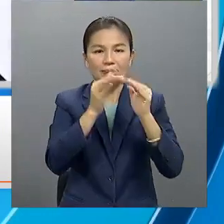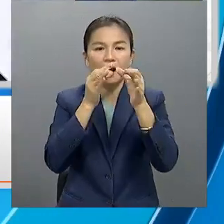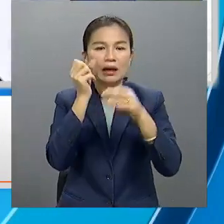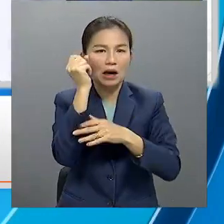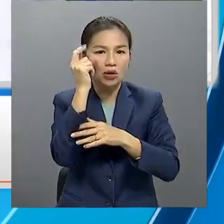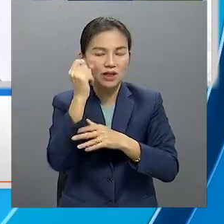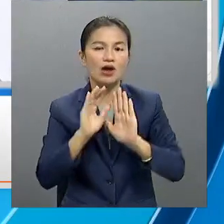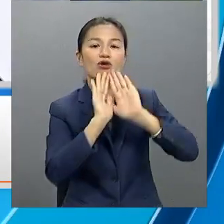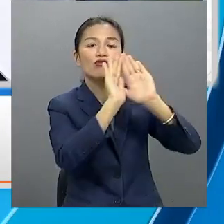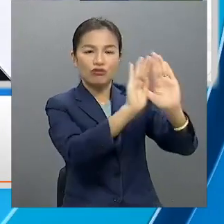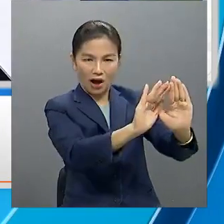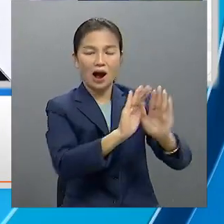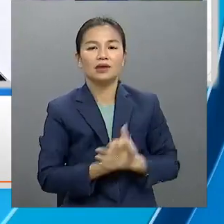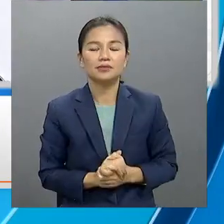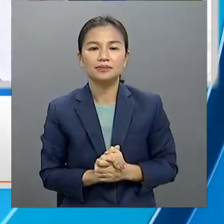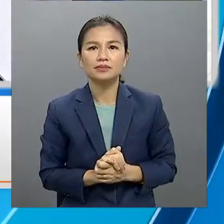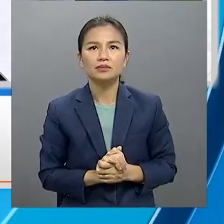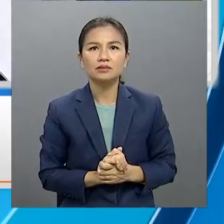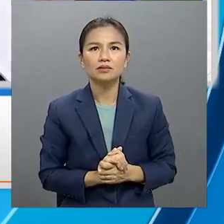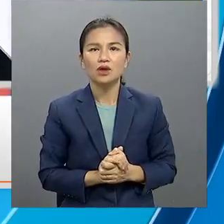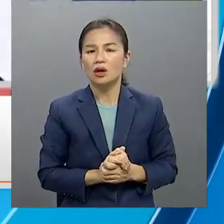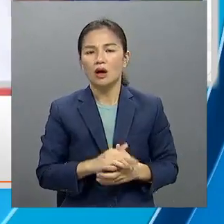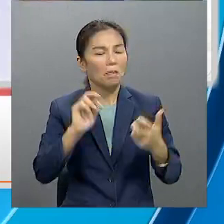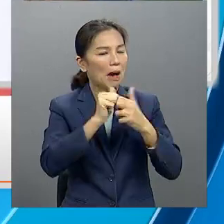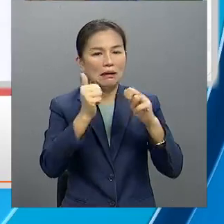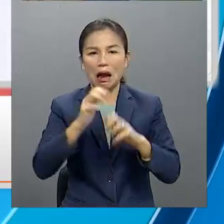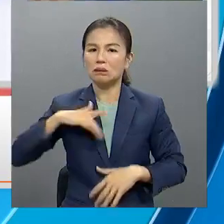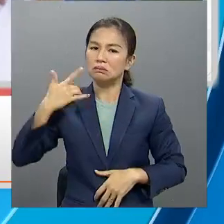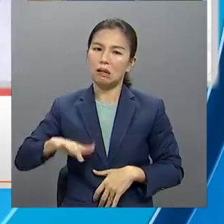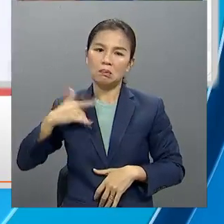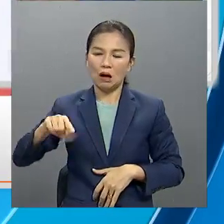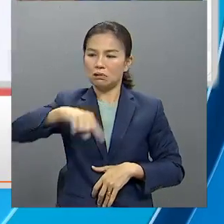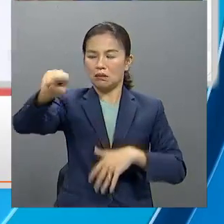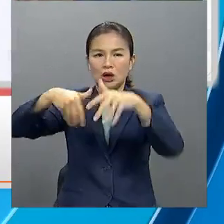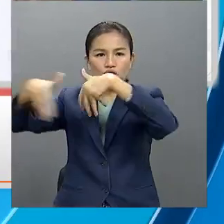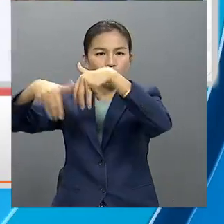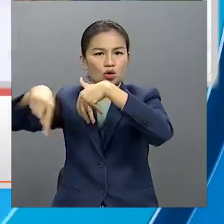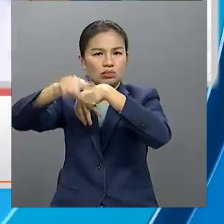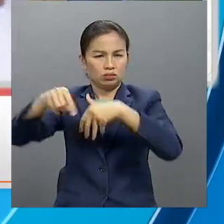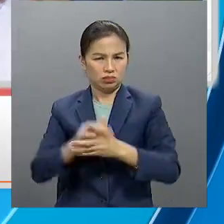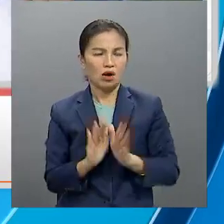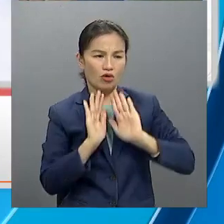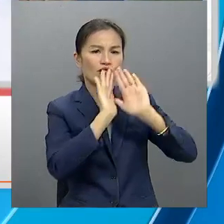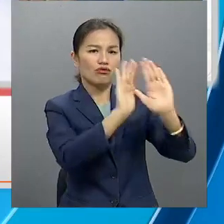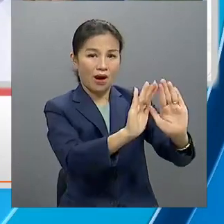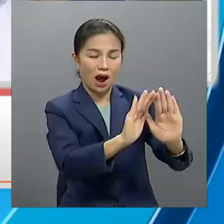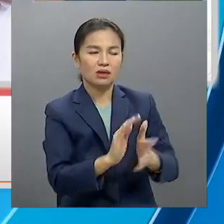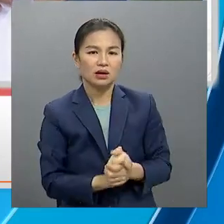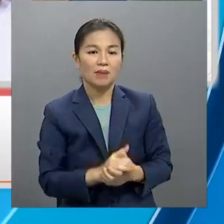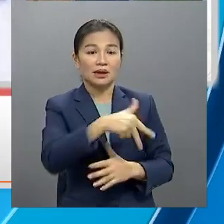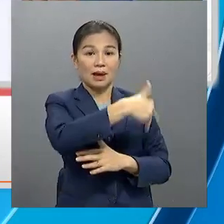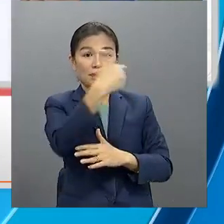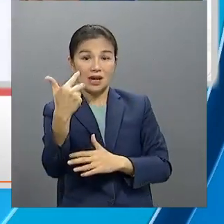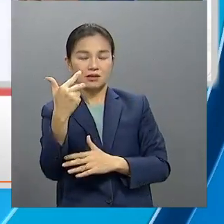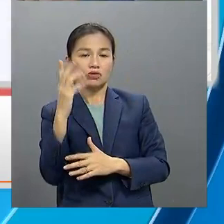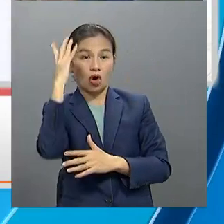ยนะคะไม่เช่นนั้นก็จะเป็นข้อตะขิดตะขวงใจของชาวบ้านคนอื่นๆนั้นฝากเรื่องนี้แล้วเดี๋ยวเราทุกลงไปนี้จะตามต่อนะคะวันนี้ขอบพระ